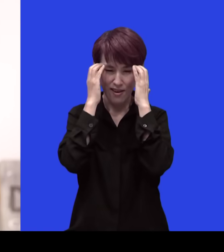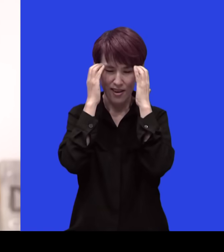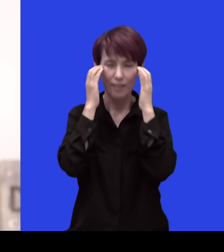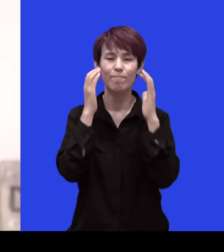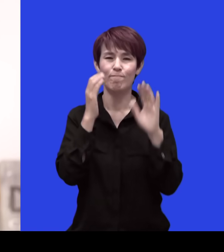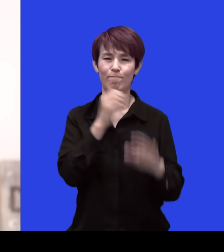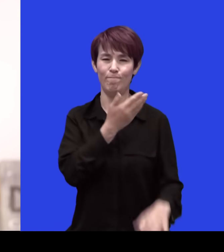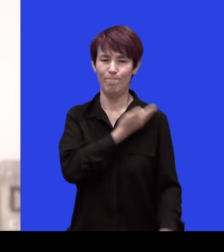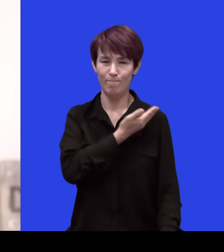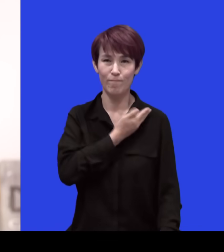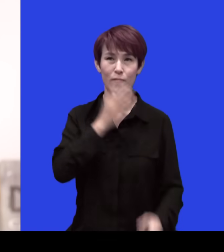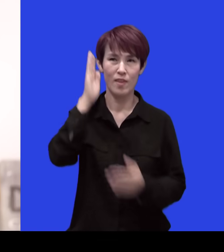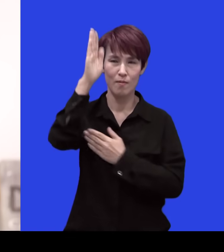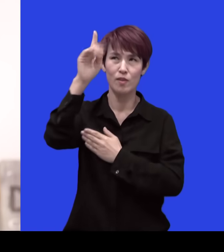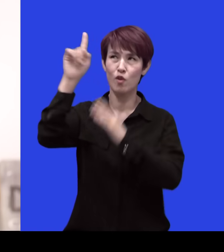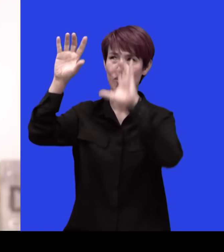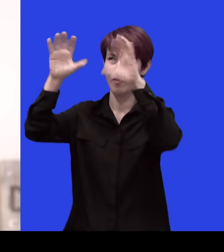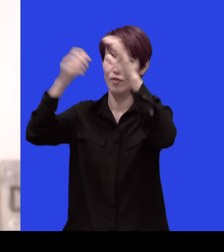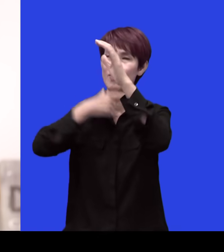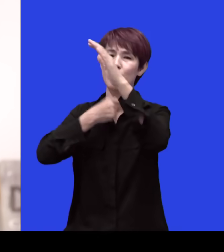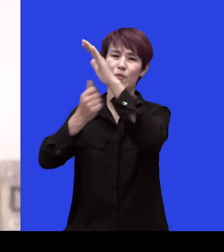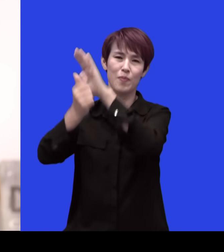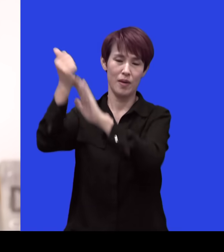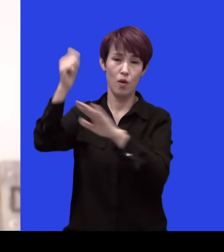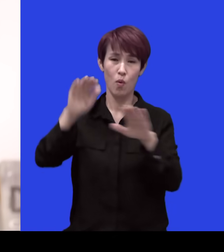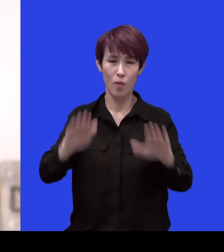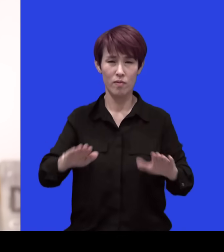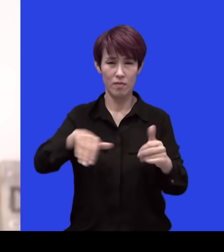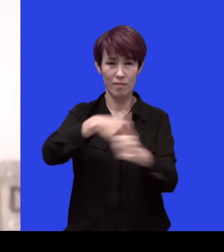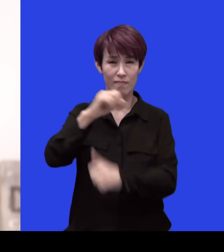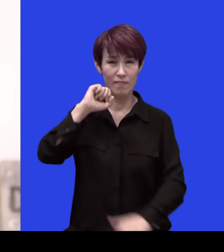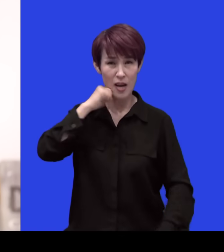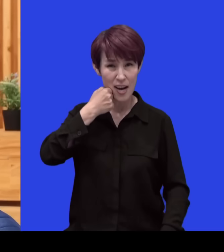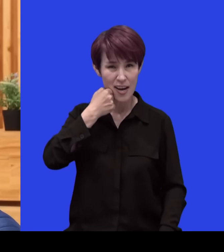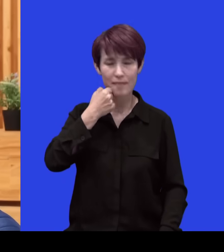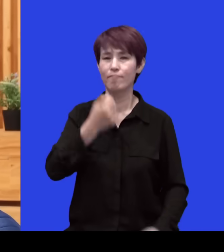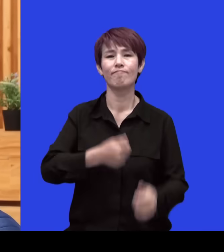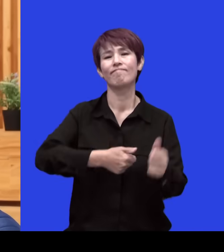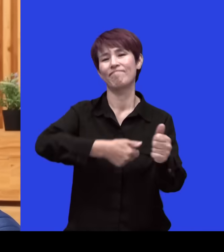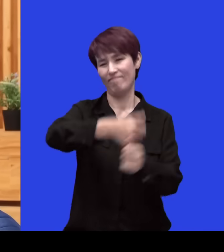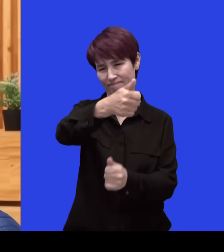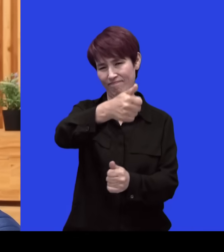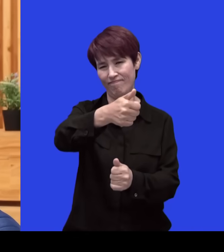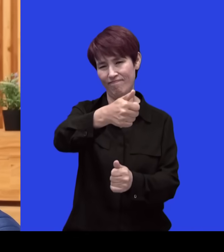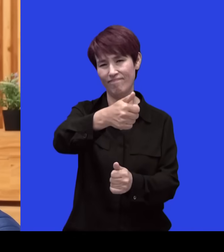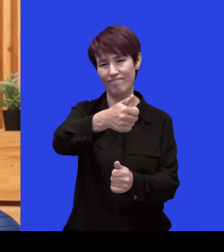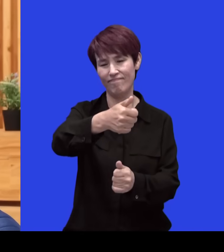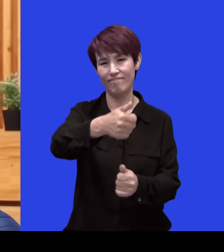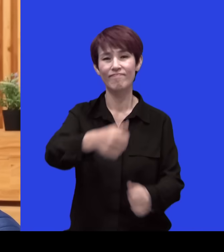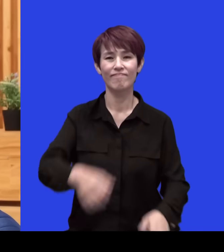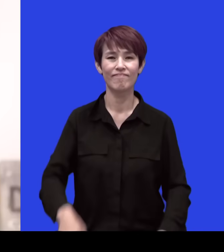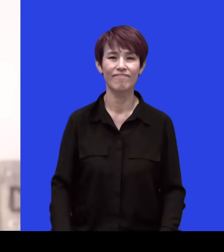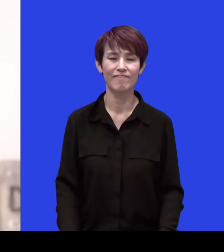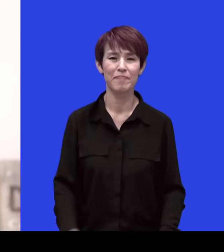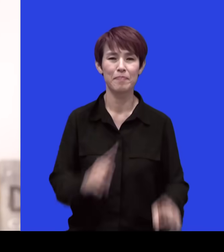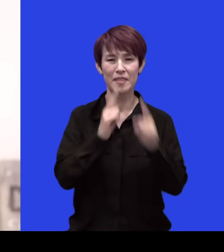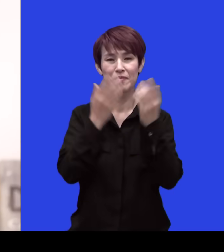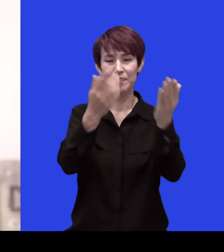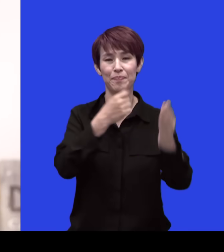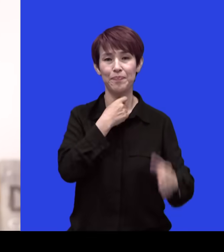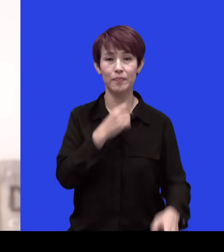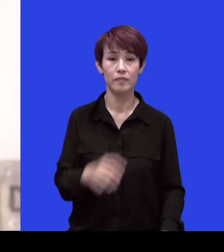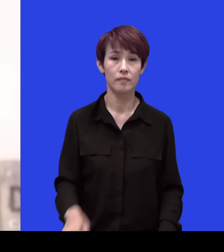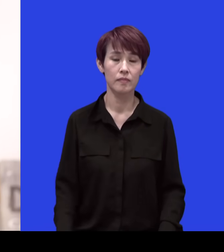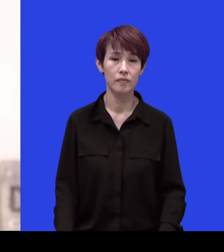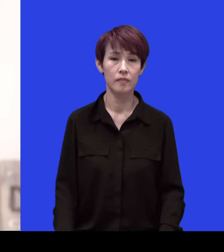천국 소망 네. 바로 오늘 어려워도 이기고 나가자. 네. 엊그저께 얼마